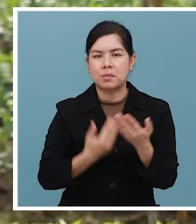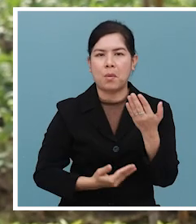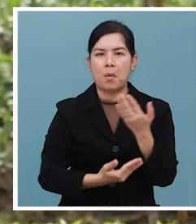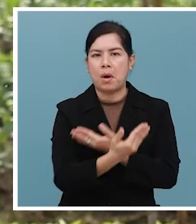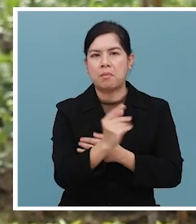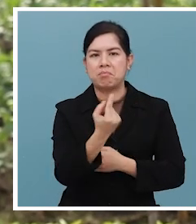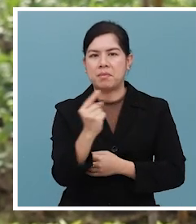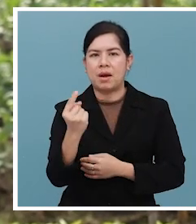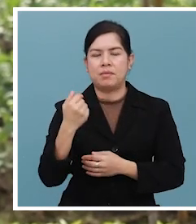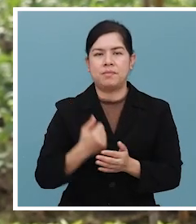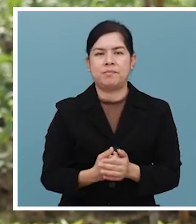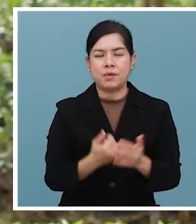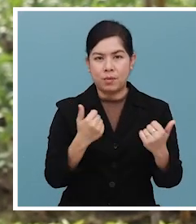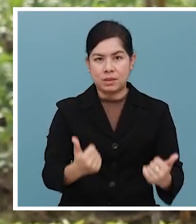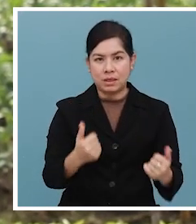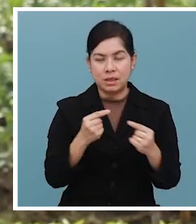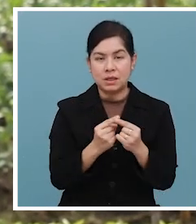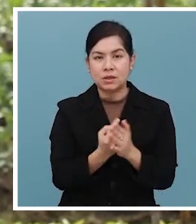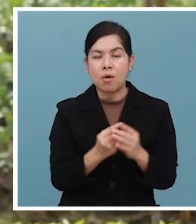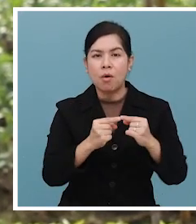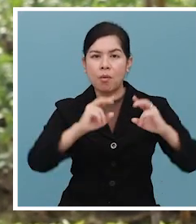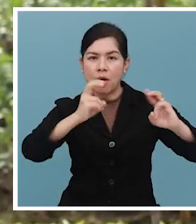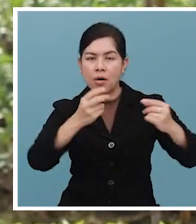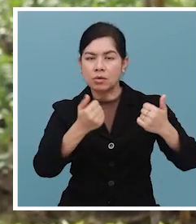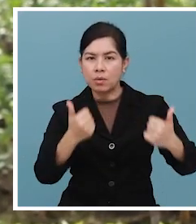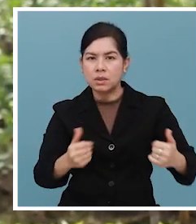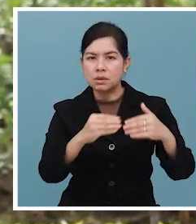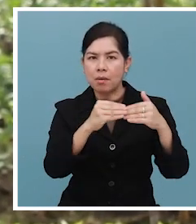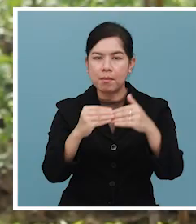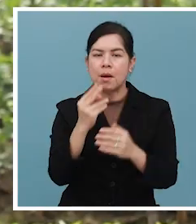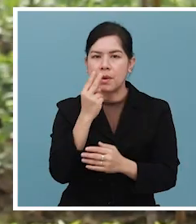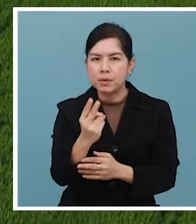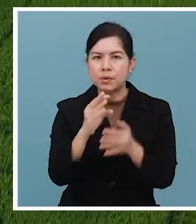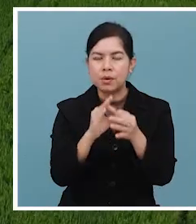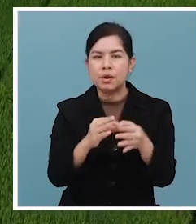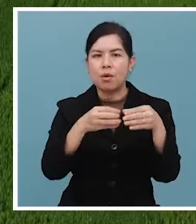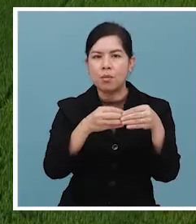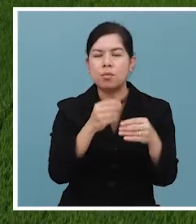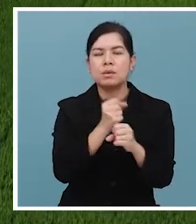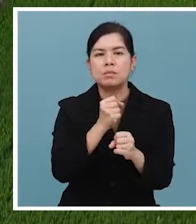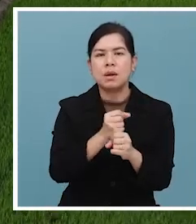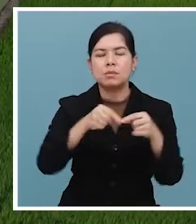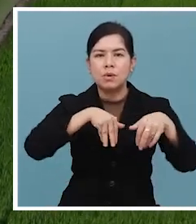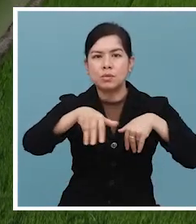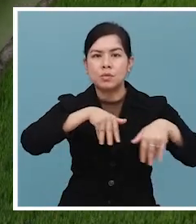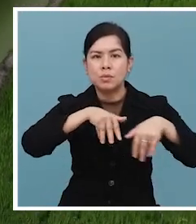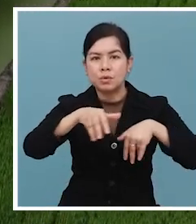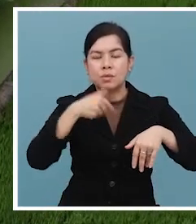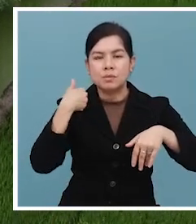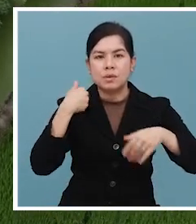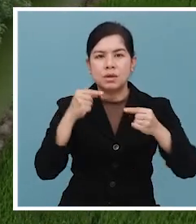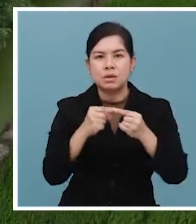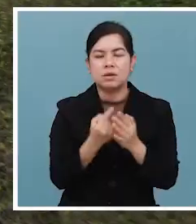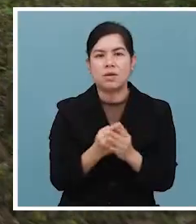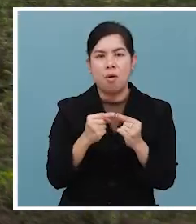เยอะแยะมากมายเลยนะครับเพราะวันนี้บีทามลายแทงชุมชนเนี่ยก็เลยพาท่านผู้ชมมาถึงที่นี่ครับวิสาหกิจชุมชนผู้ปลูกผักปลอดภั